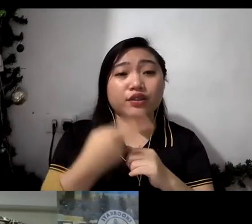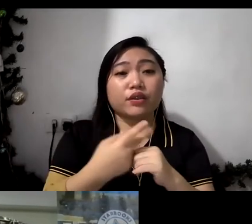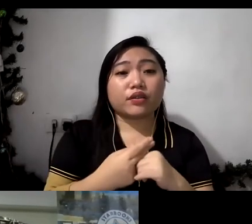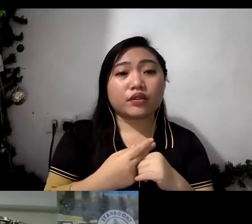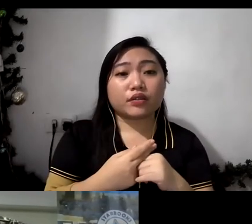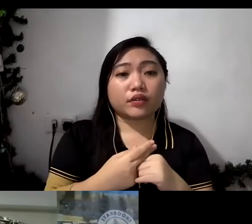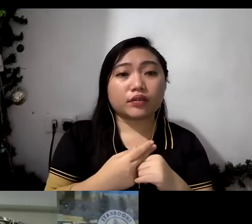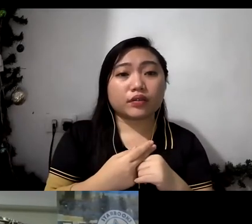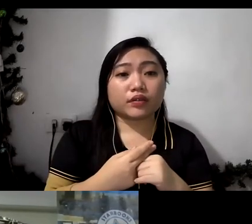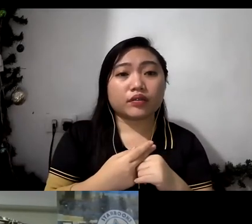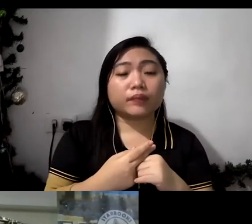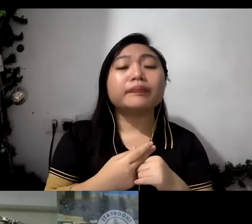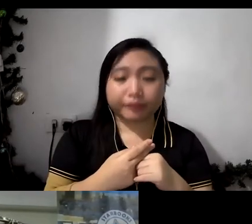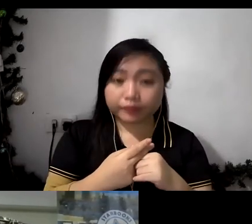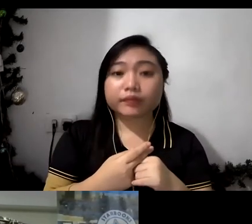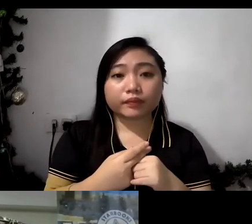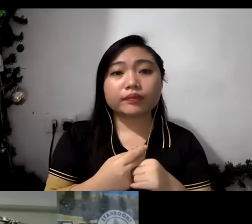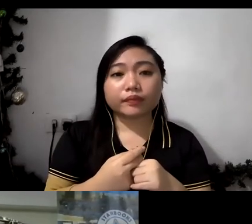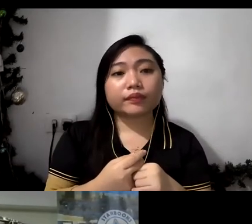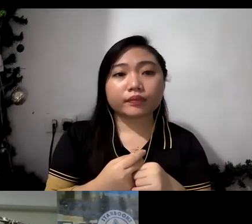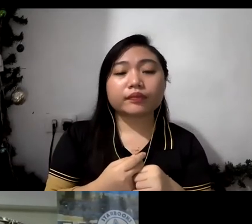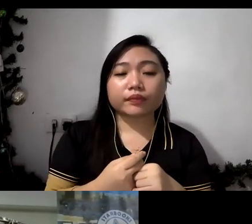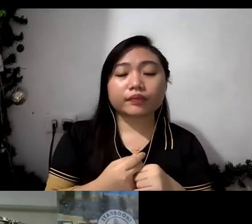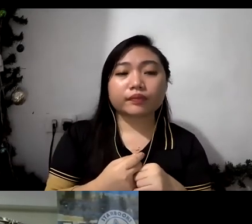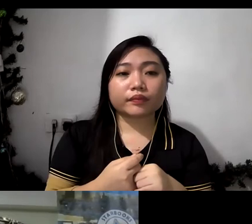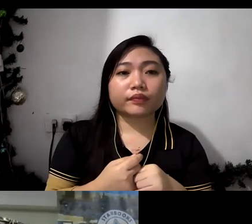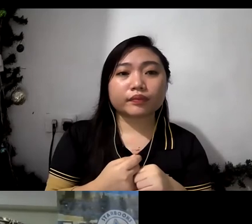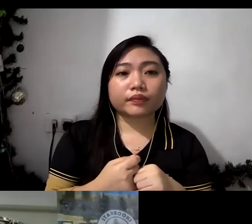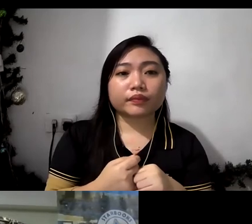meron siyang tinatambal na trabahong gawain dun sa trabahong